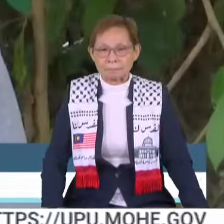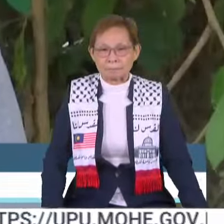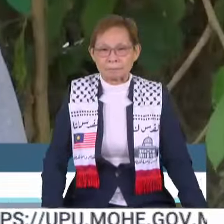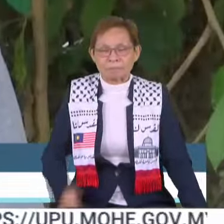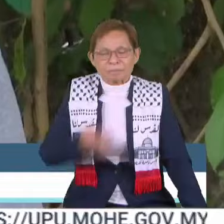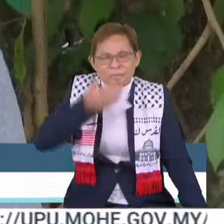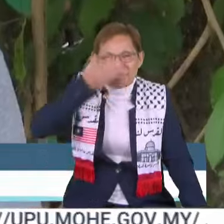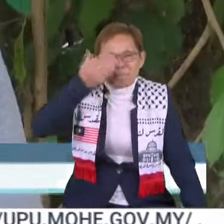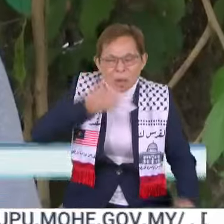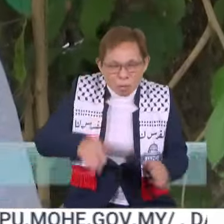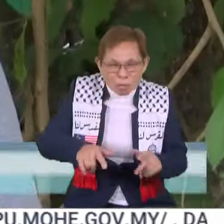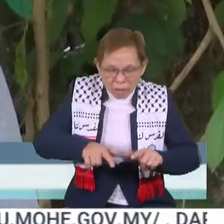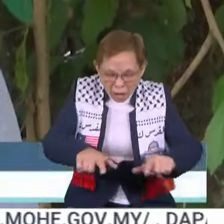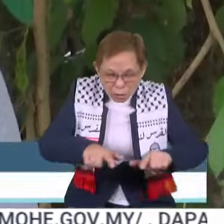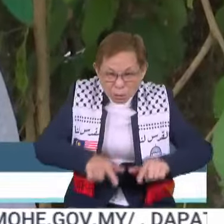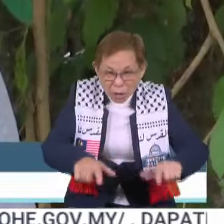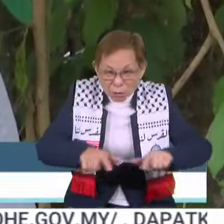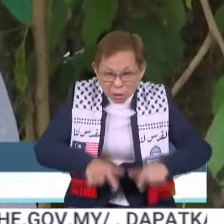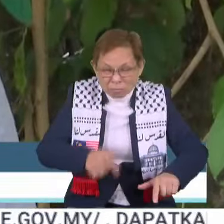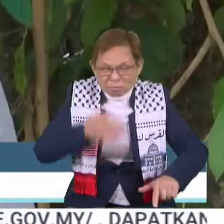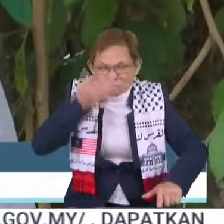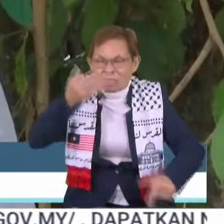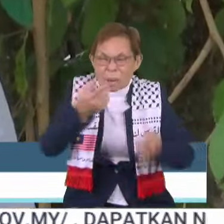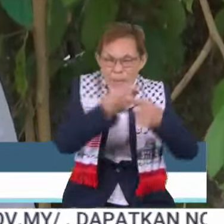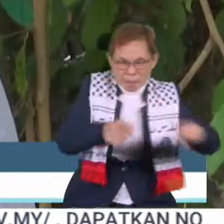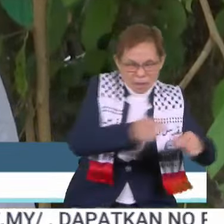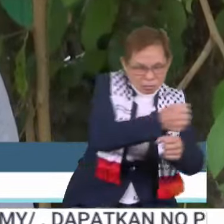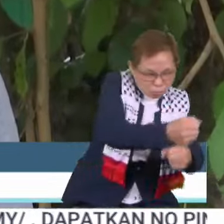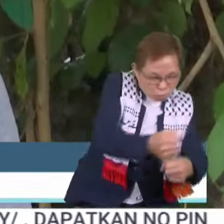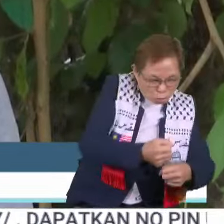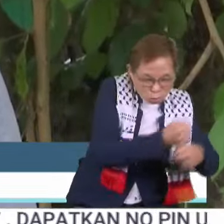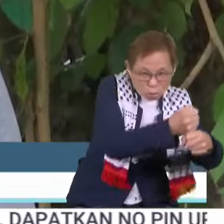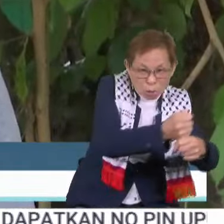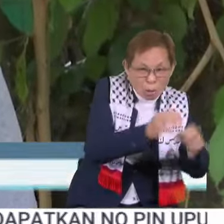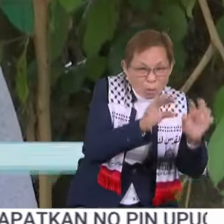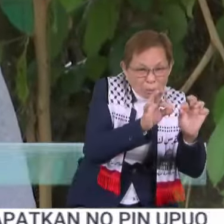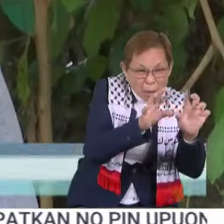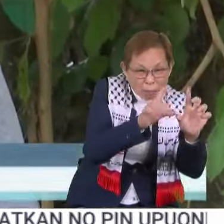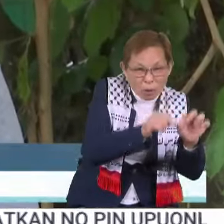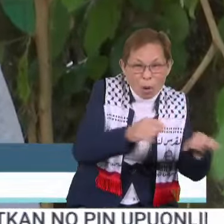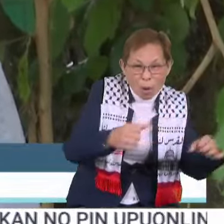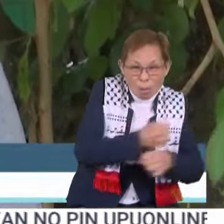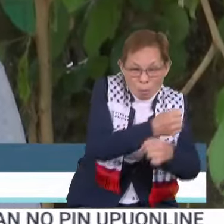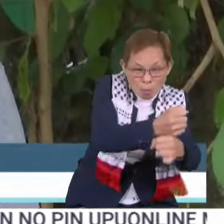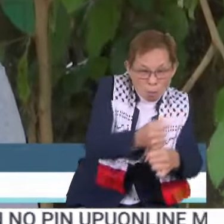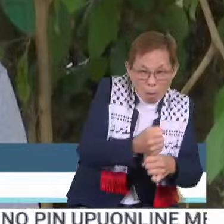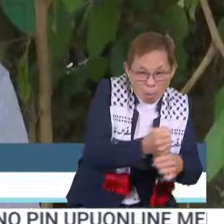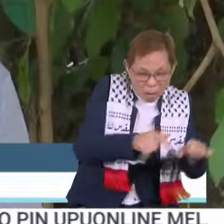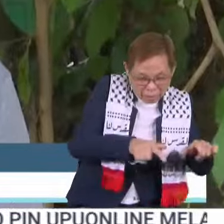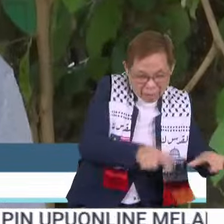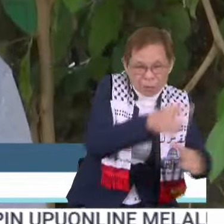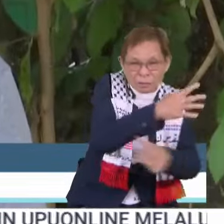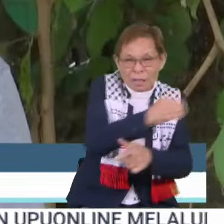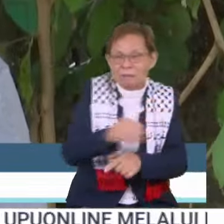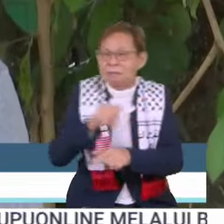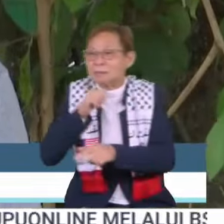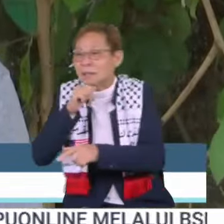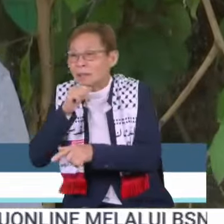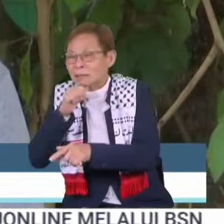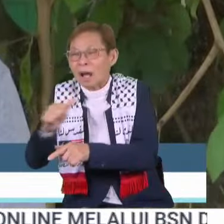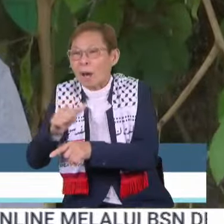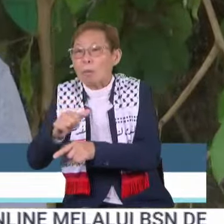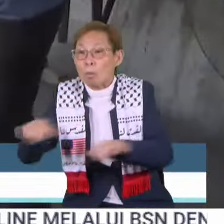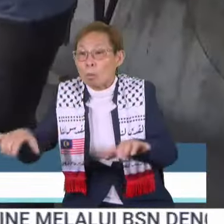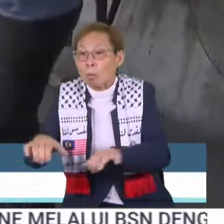Aroma kayu tu yang membezakan dodol ni, dodol yang dibuat dengan dapur kayu dan yang tak dibuat dengan